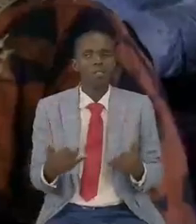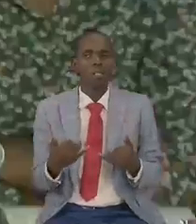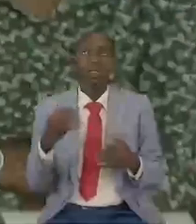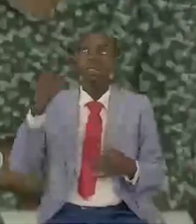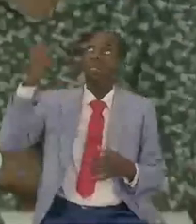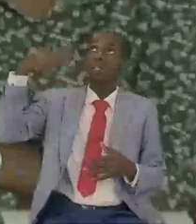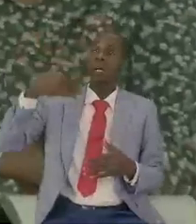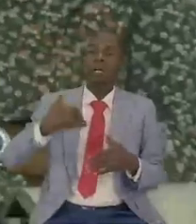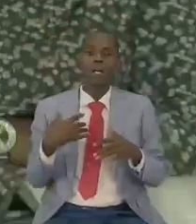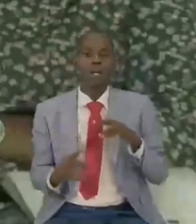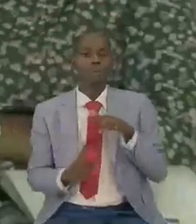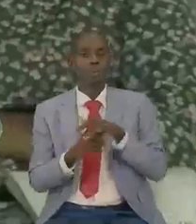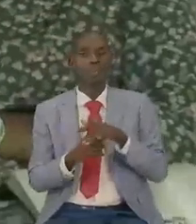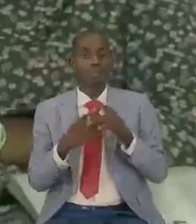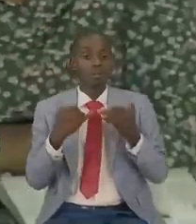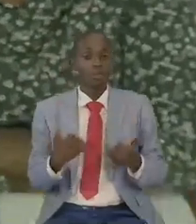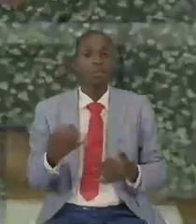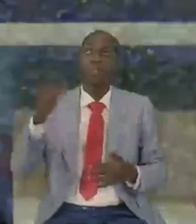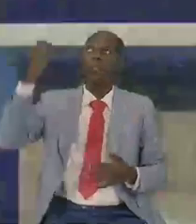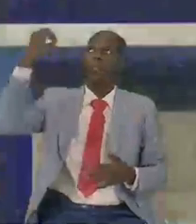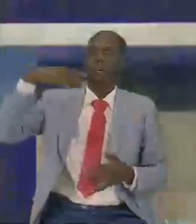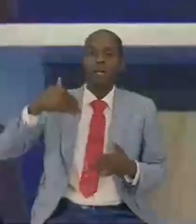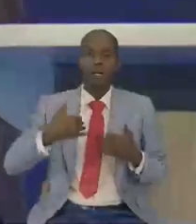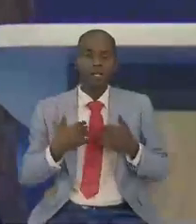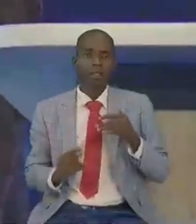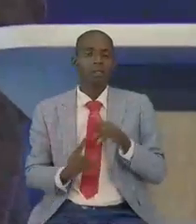venue. J'ai dit la lumière est venue.